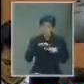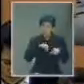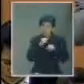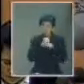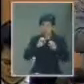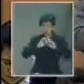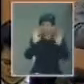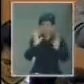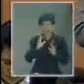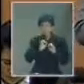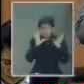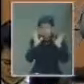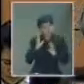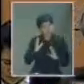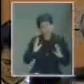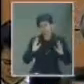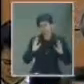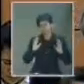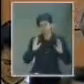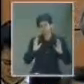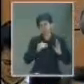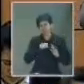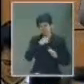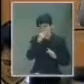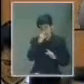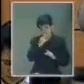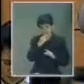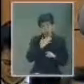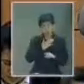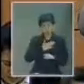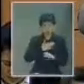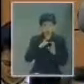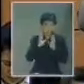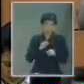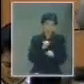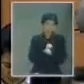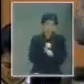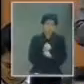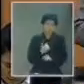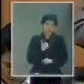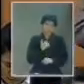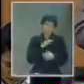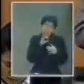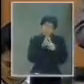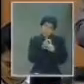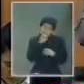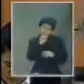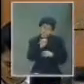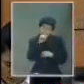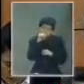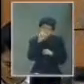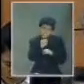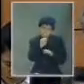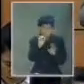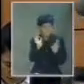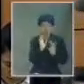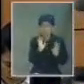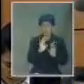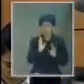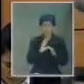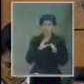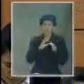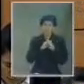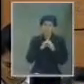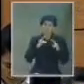นผมจบผมบอกแล้วนะครับว่าผมไม่ได้ตั้งใจจะมาจับผิดเห็นไหมครับท่านจุลิน